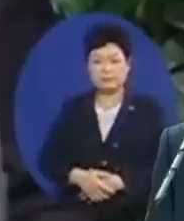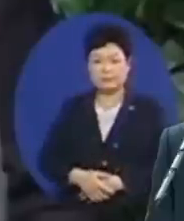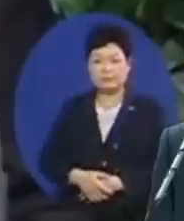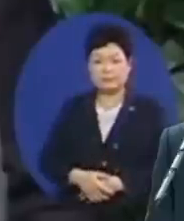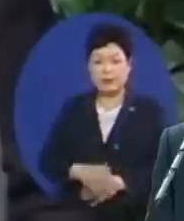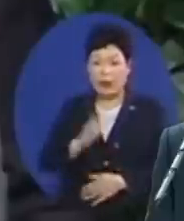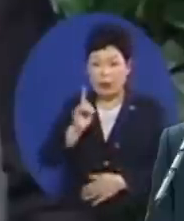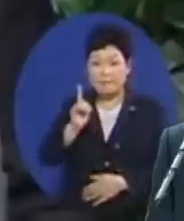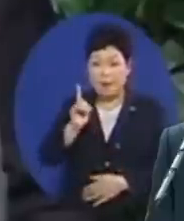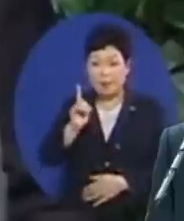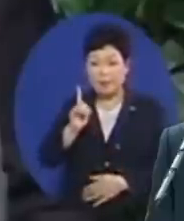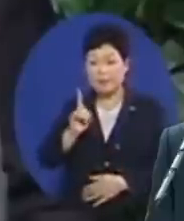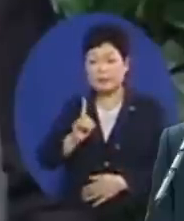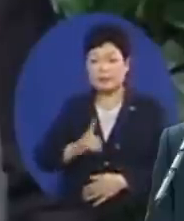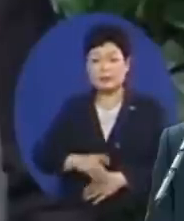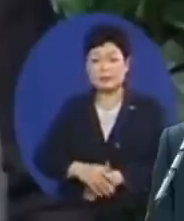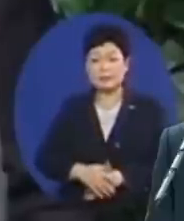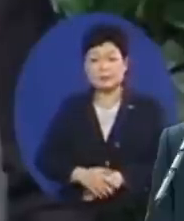한 번은